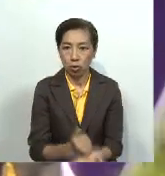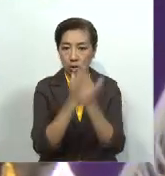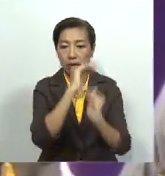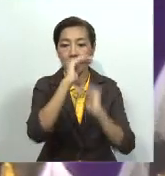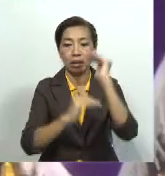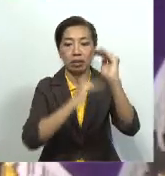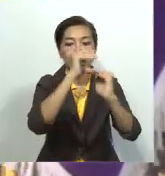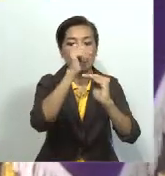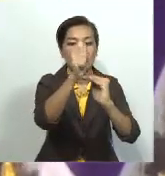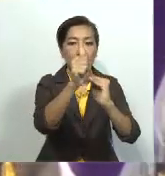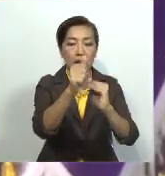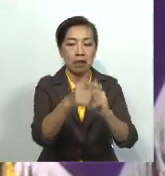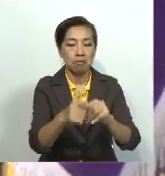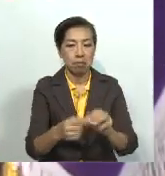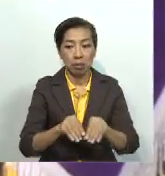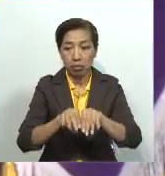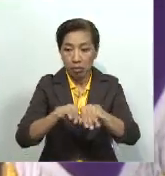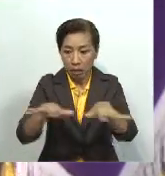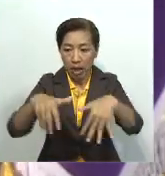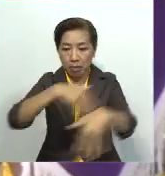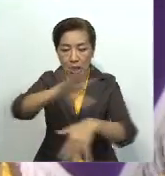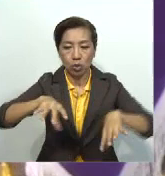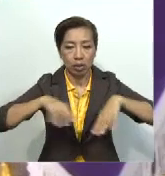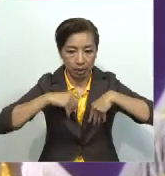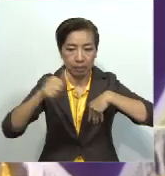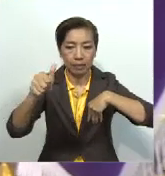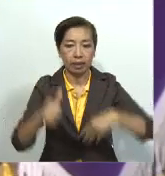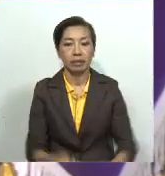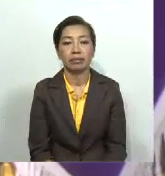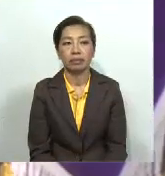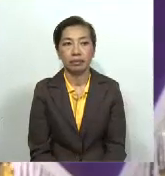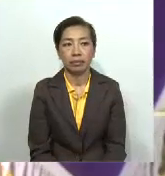น้าให้เป็นที่ยอมรับของประชาชน